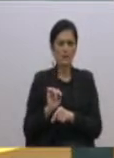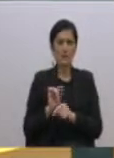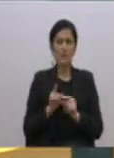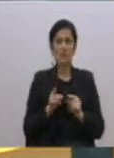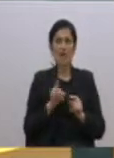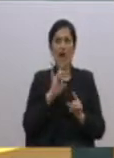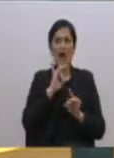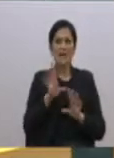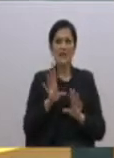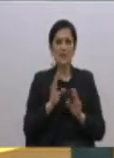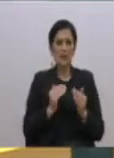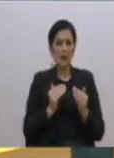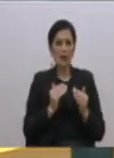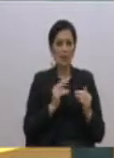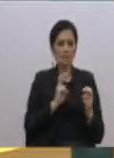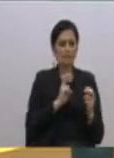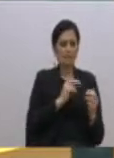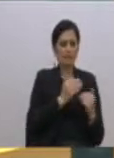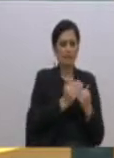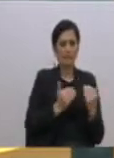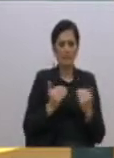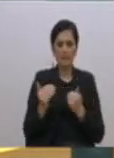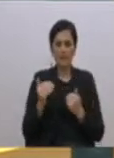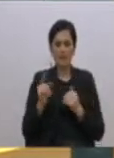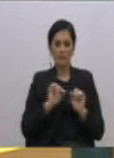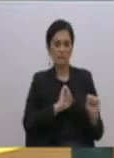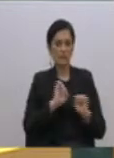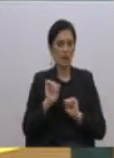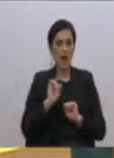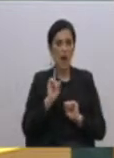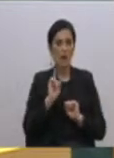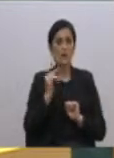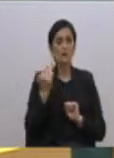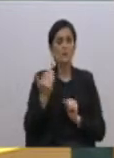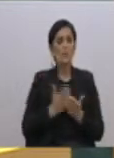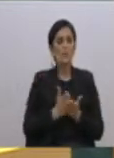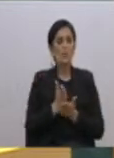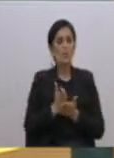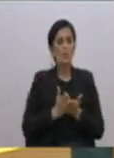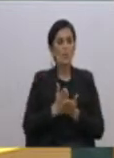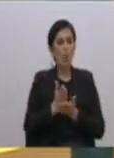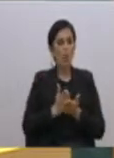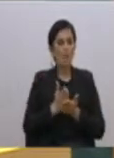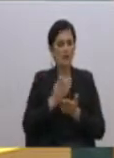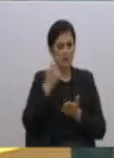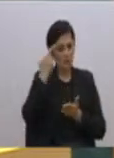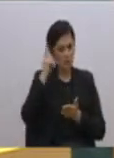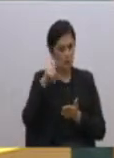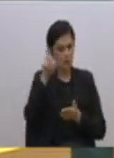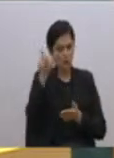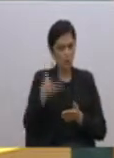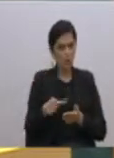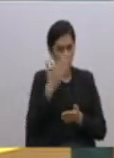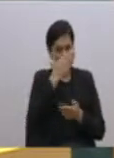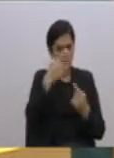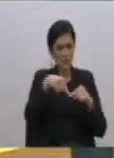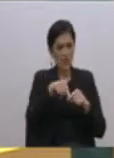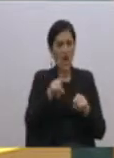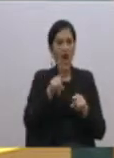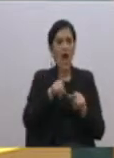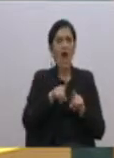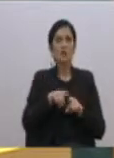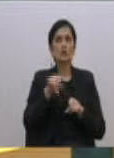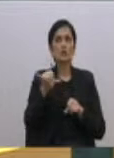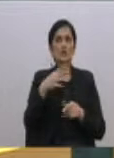Tendențiuri aricneba, imitorul sazogadoeba, masicnov, schwat, misi schwamo, uacaj obidan, sazogadoeba și, ta mas aseti reputația,